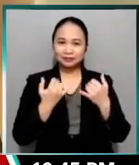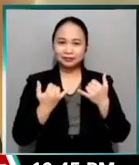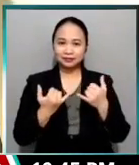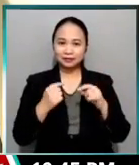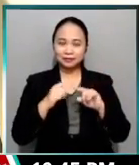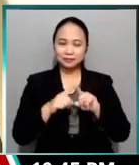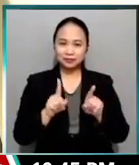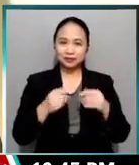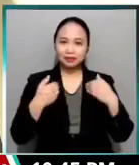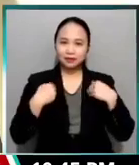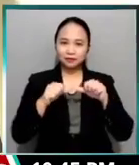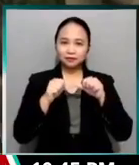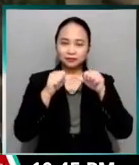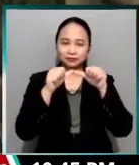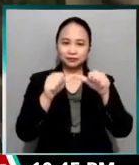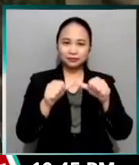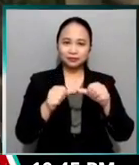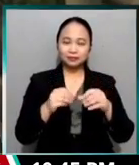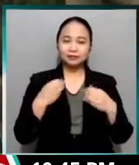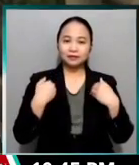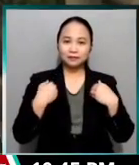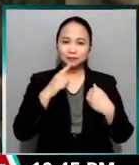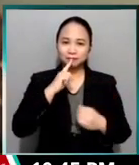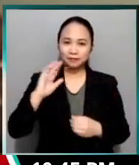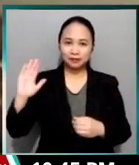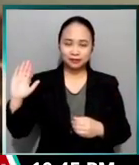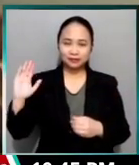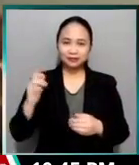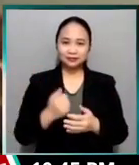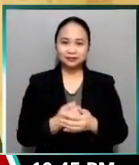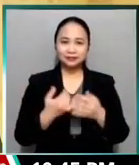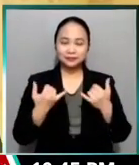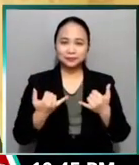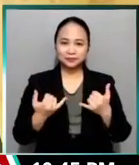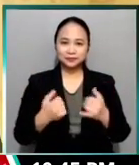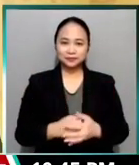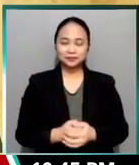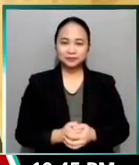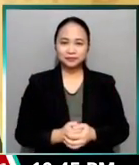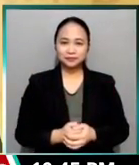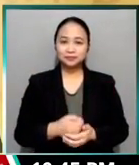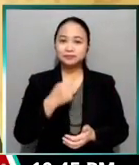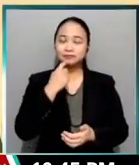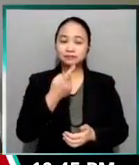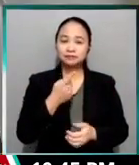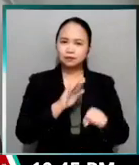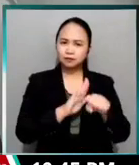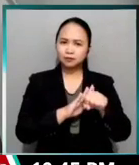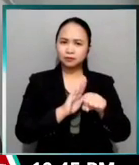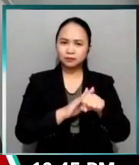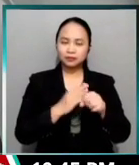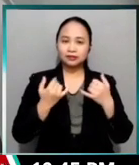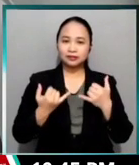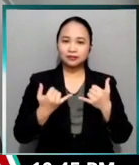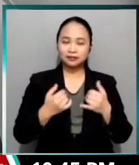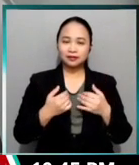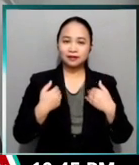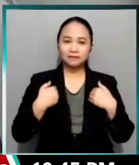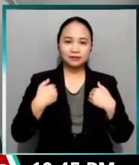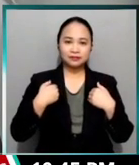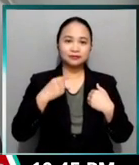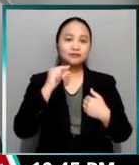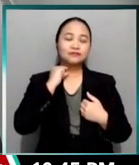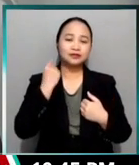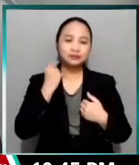debosyon ng ilang namamanata sa imahen hanggang ngayon. Ang usaping ito, hindi raw sukat akalain ni Father Winston Kabading